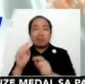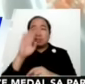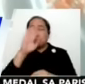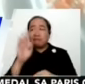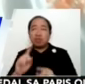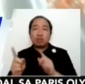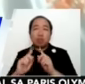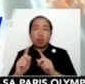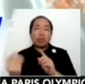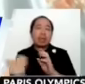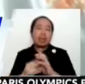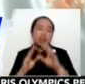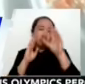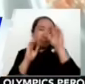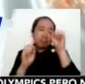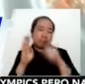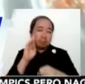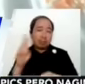President Marcos.